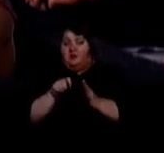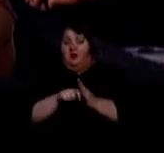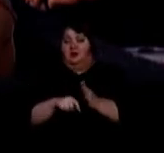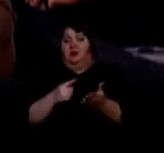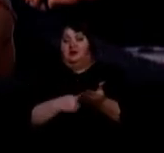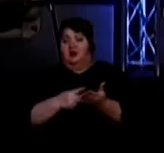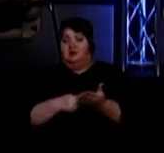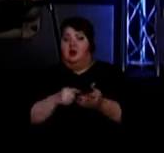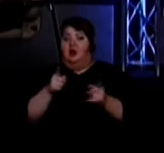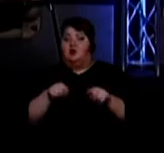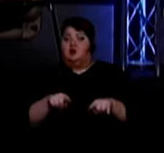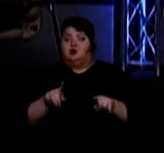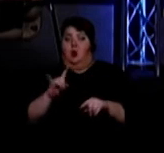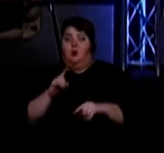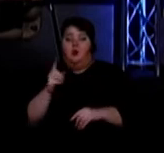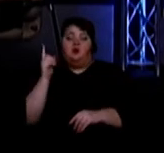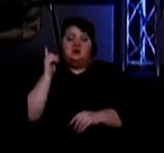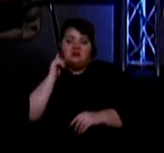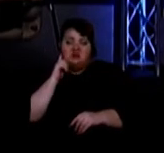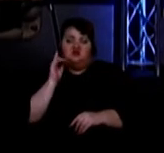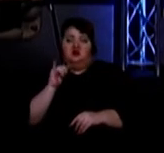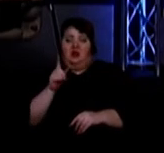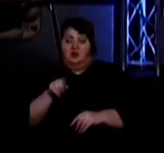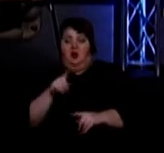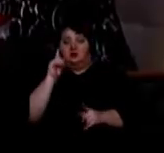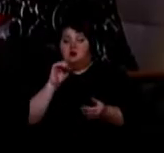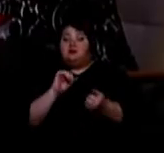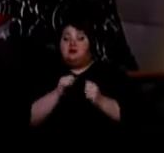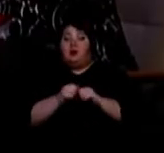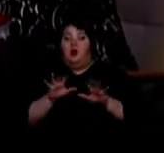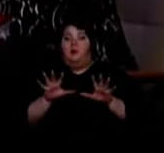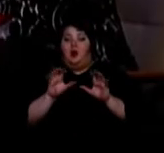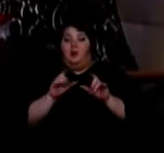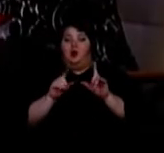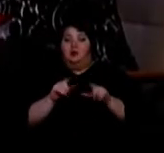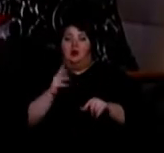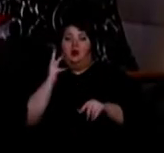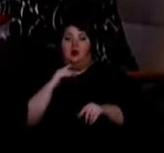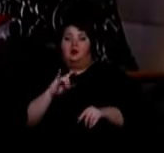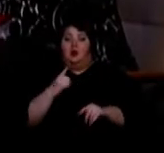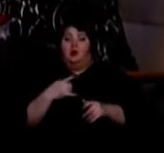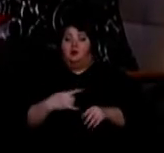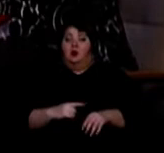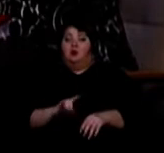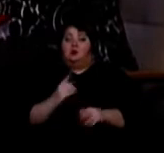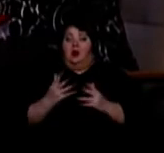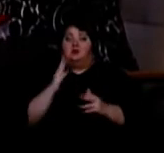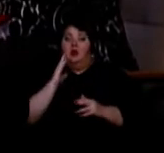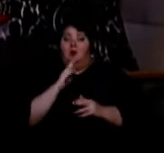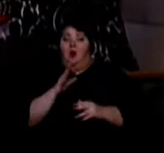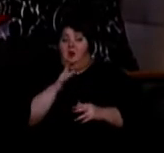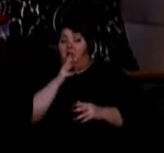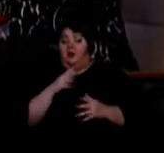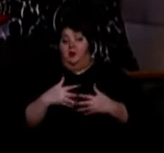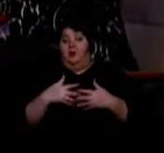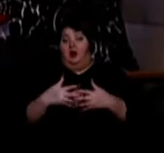доказывающих то, что ребенок слышит и даже запоминает. Когда ребенок рождался, и если мама во время беременности с